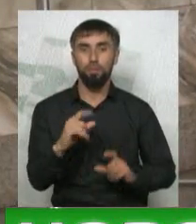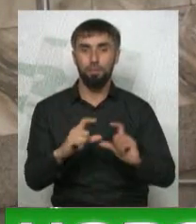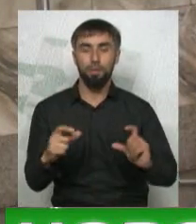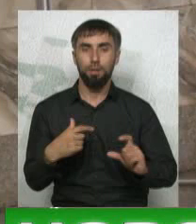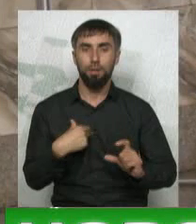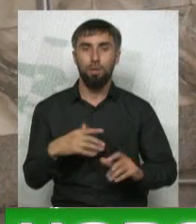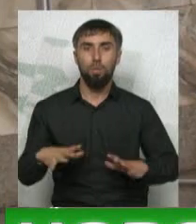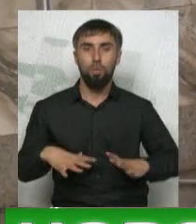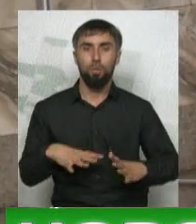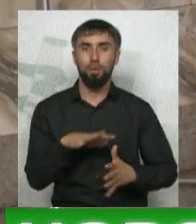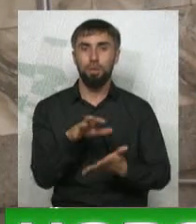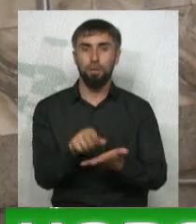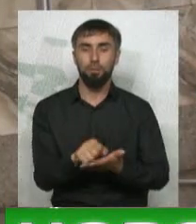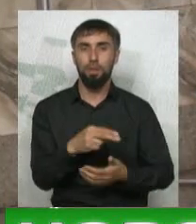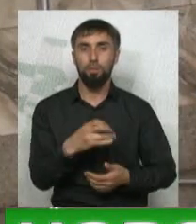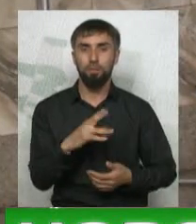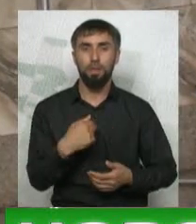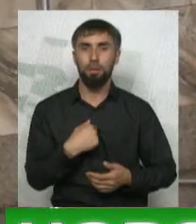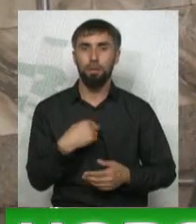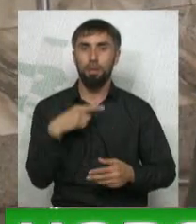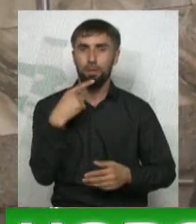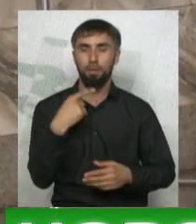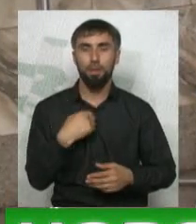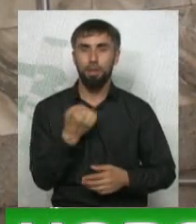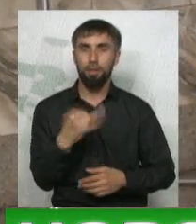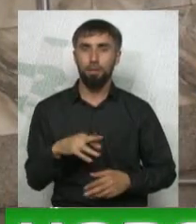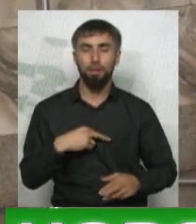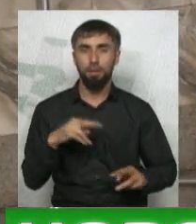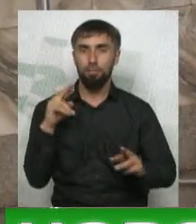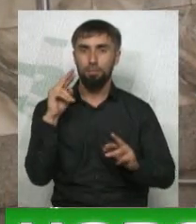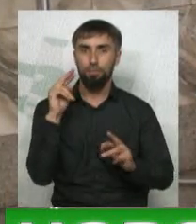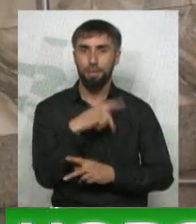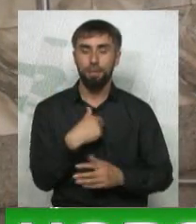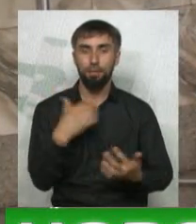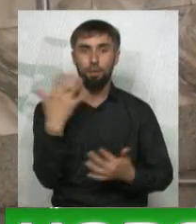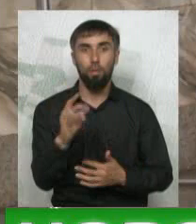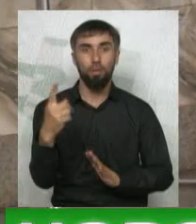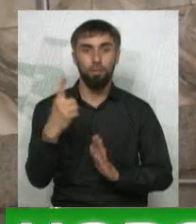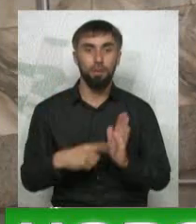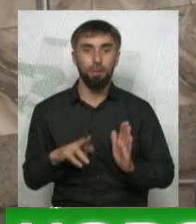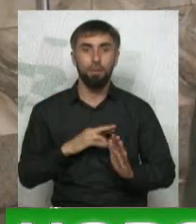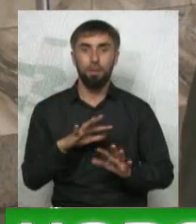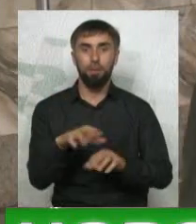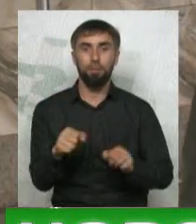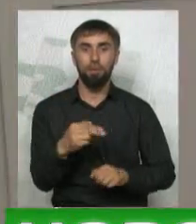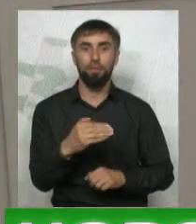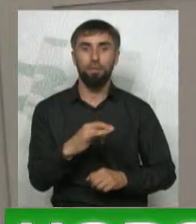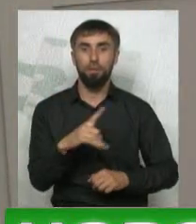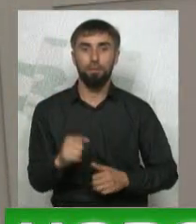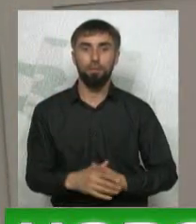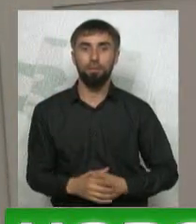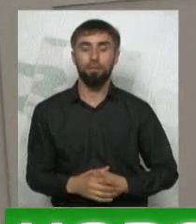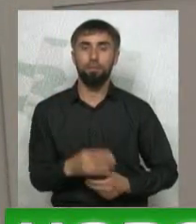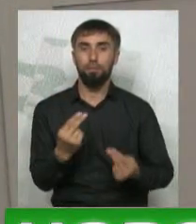забрал конем пешку. Я сказал, ай, блин, зевнул я. Он поверил, и я забрал его ферзя. Игра